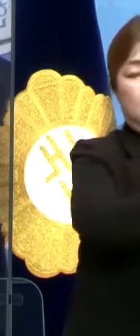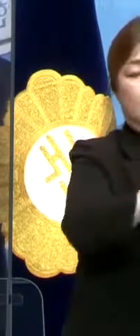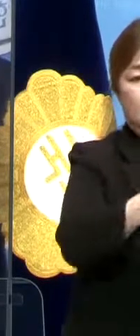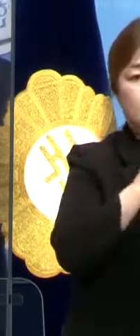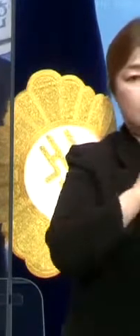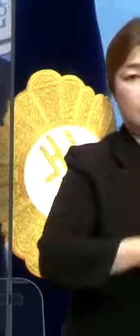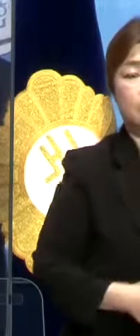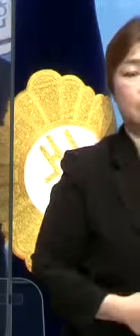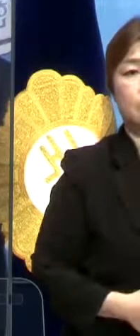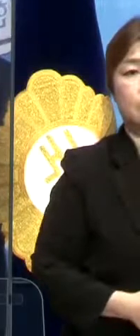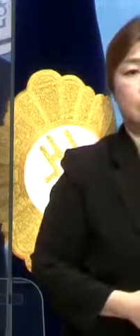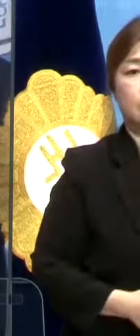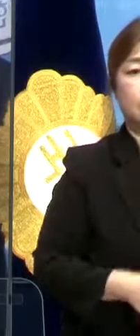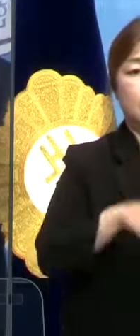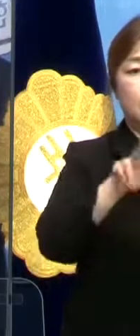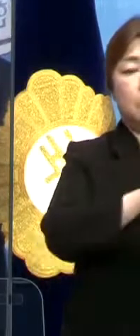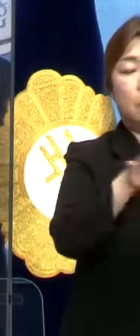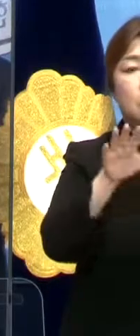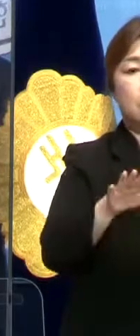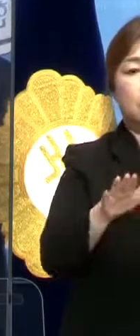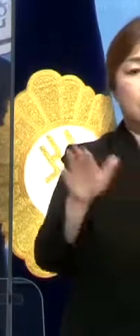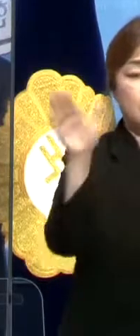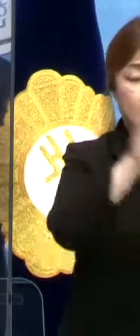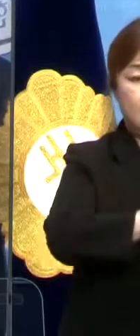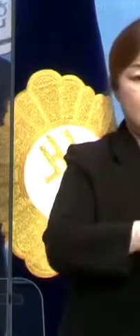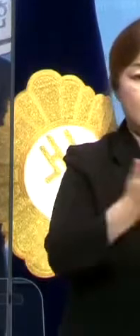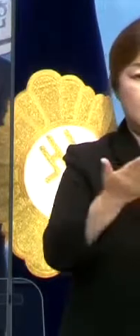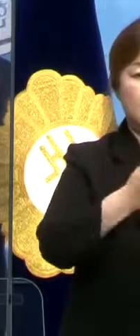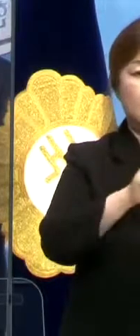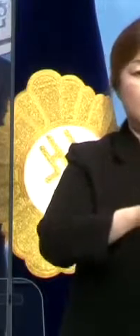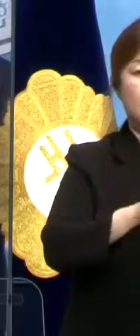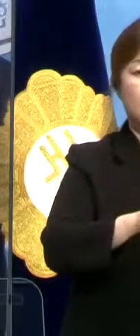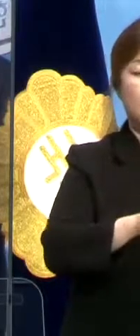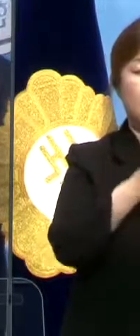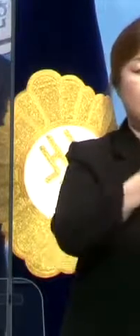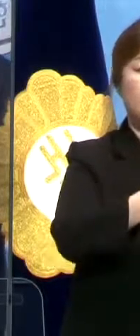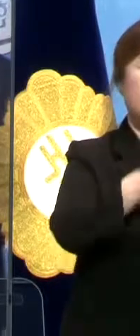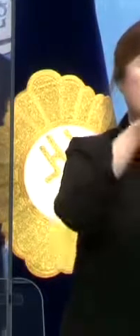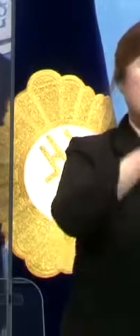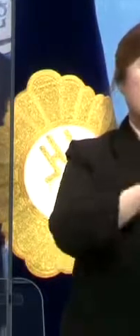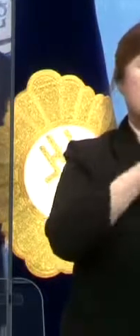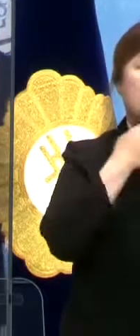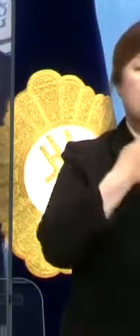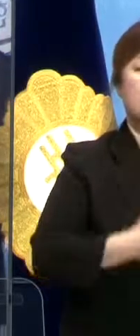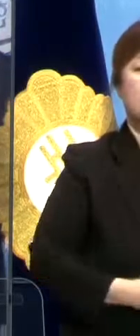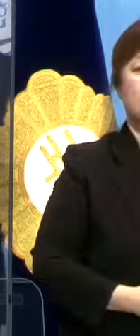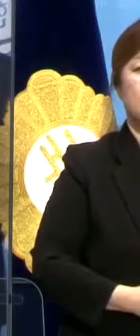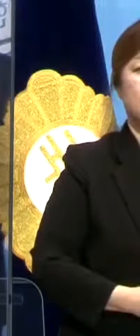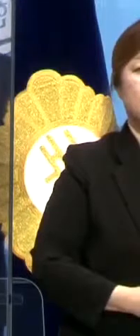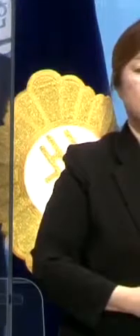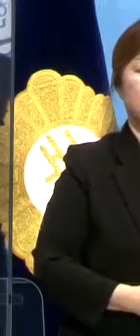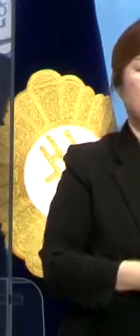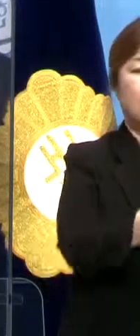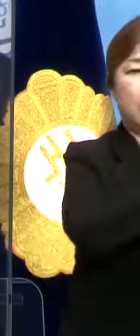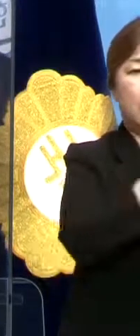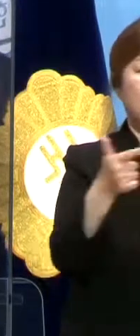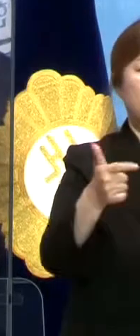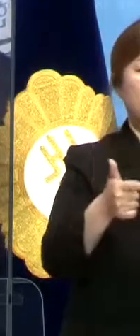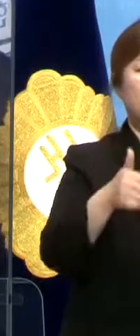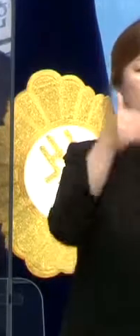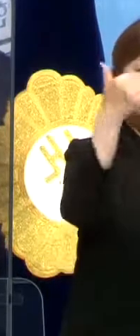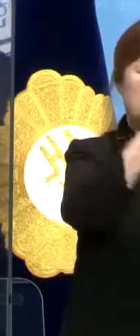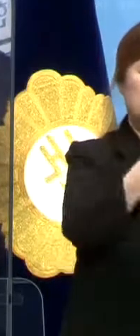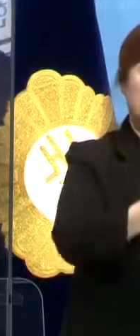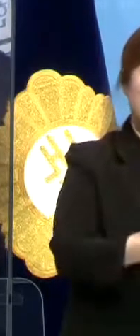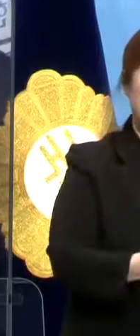지금 야간 노동에 대한 유재 지침이 없습니다 굉장히 후진적인 시스템입니다